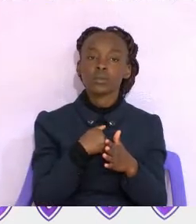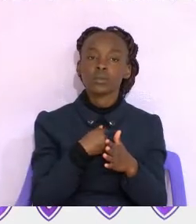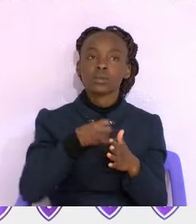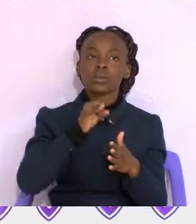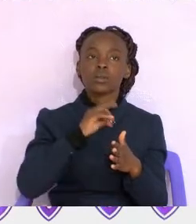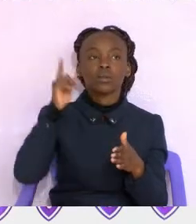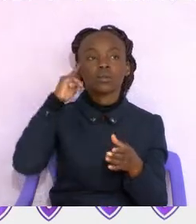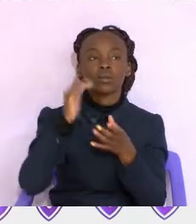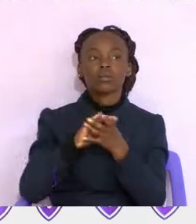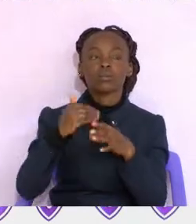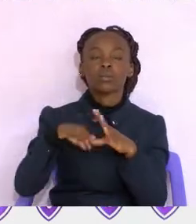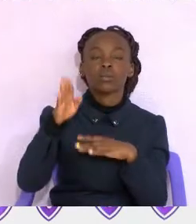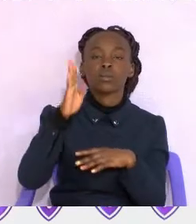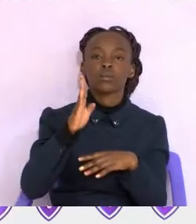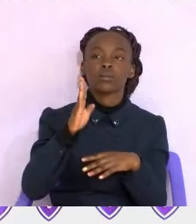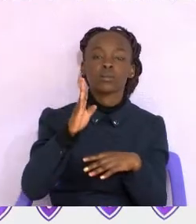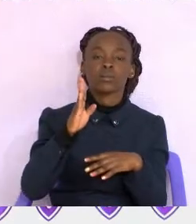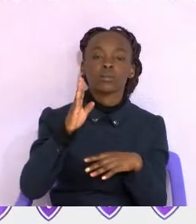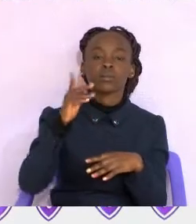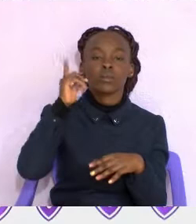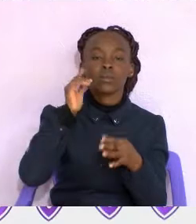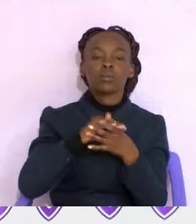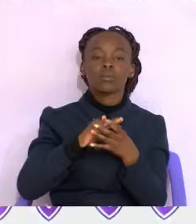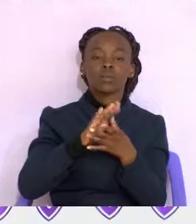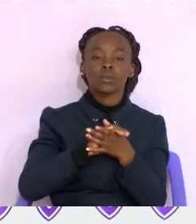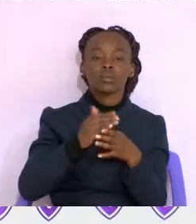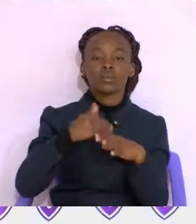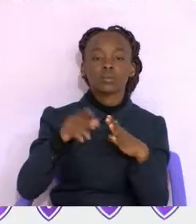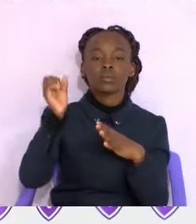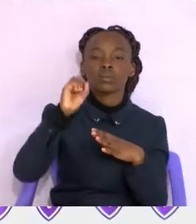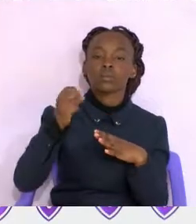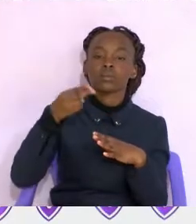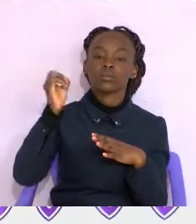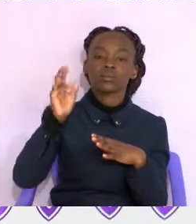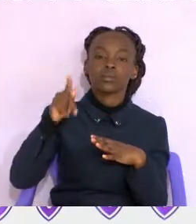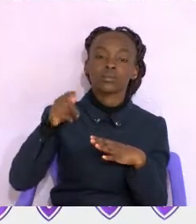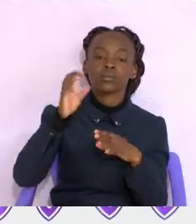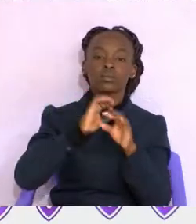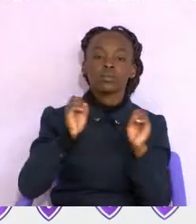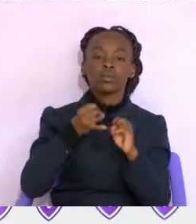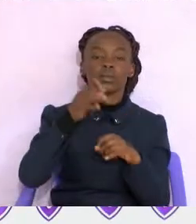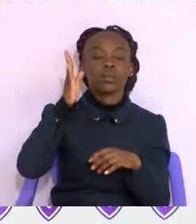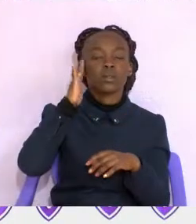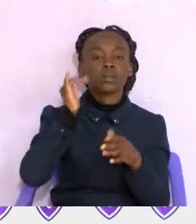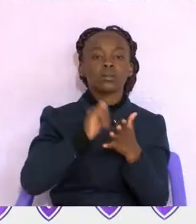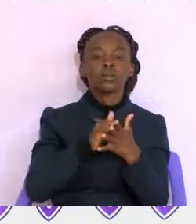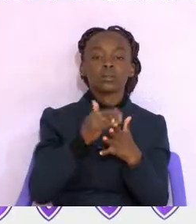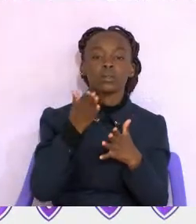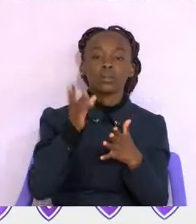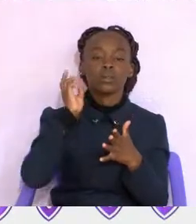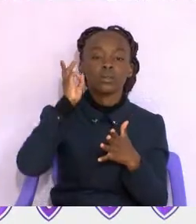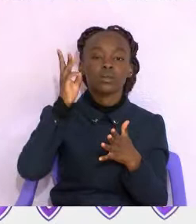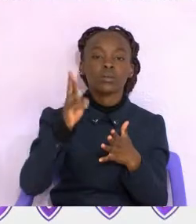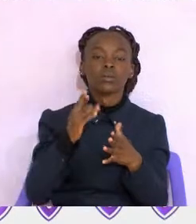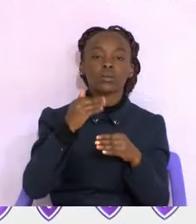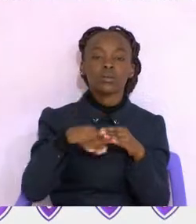nimemwamini Mungu. Sijaamini chombo ile tunatembea nayo. Na kwamba akiwa anajua tuko katikati ya dhoruba, alijua